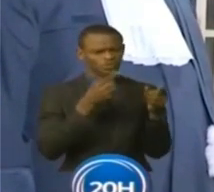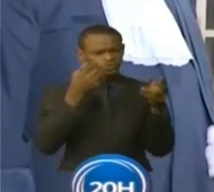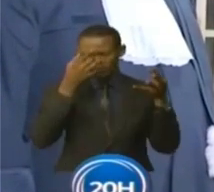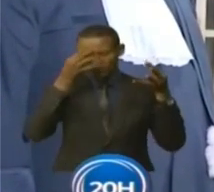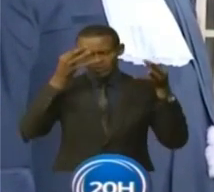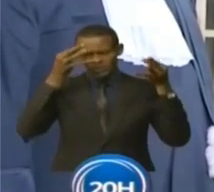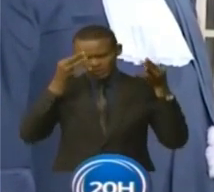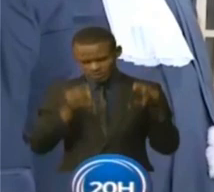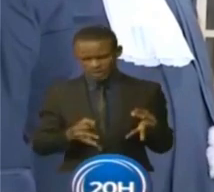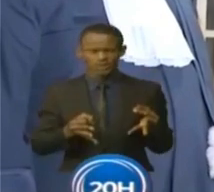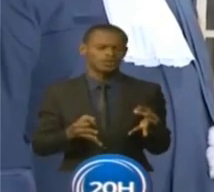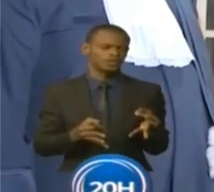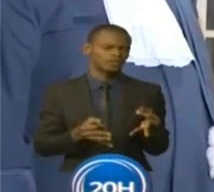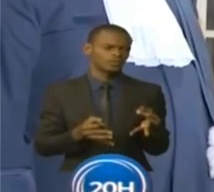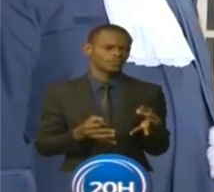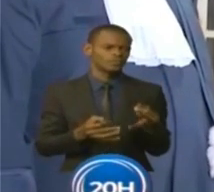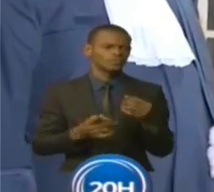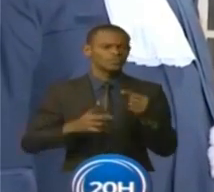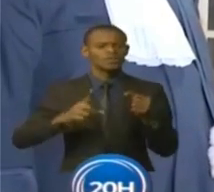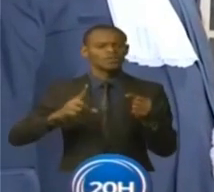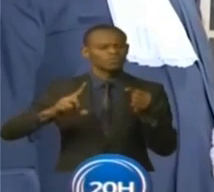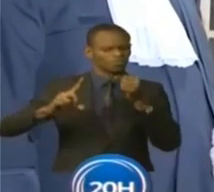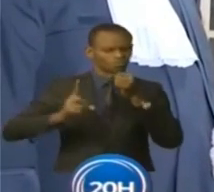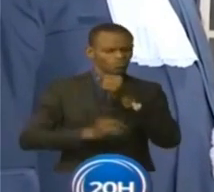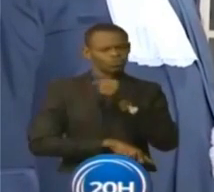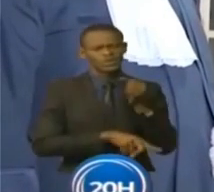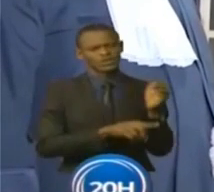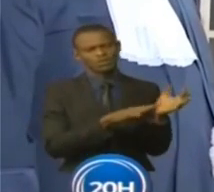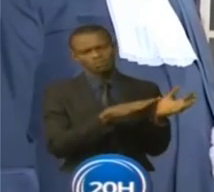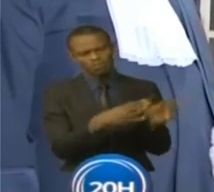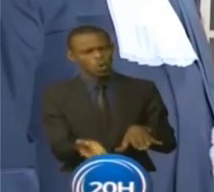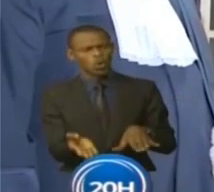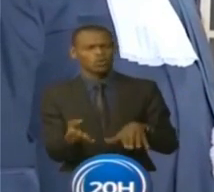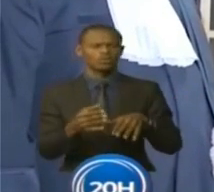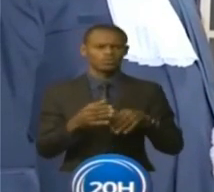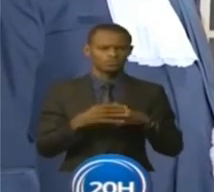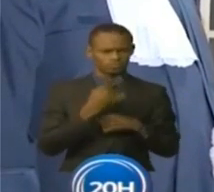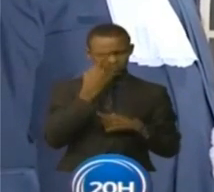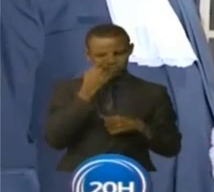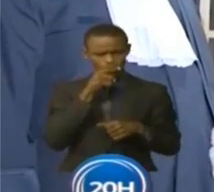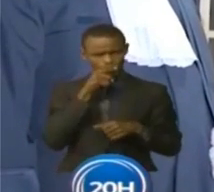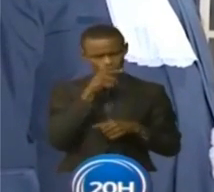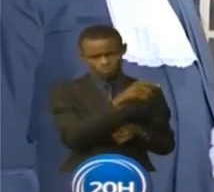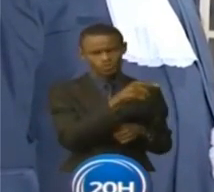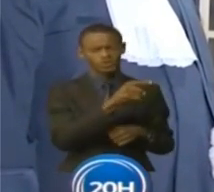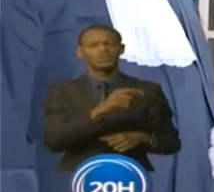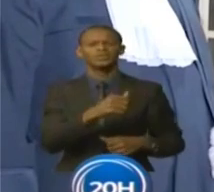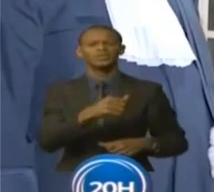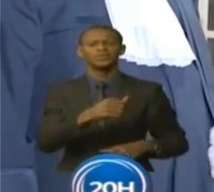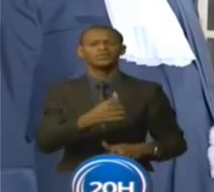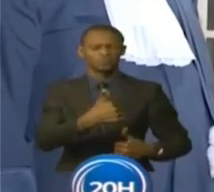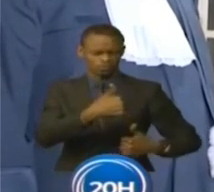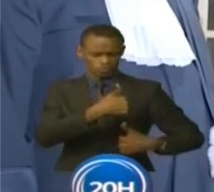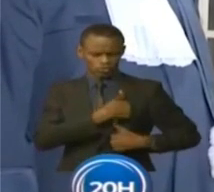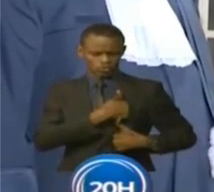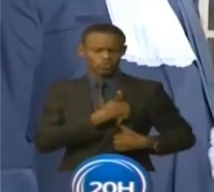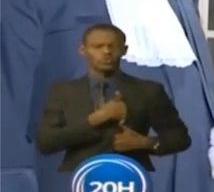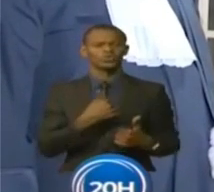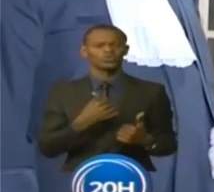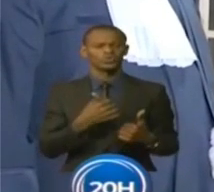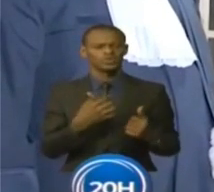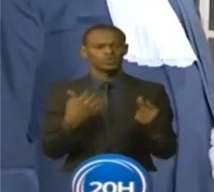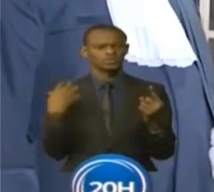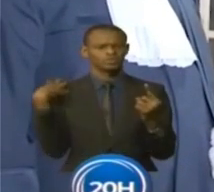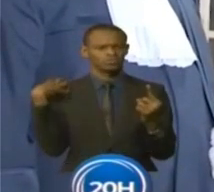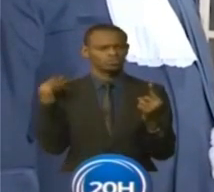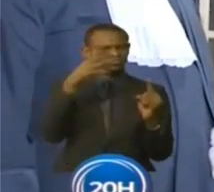forte soit la peine de mort, prononce à titre de peine complémentaire sa destitution